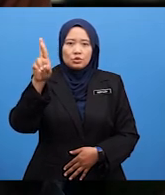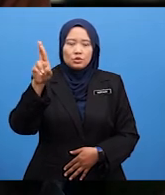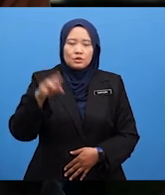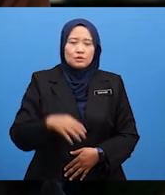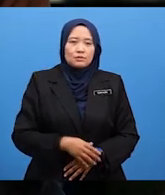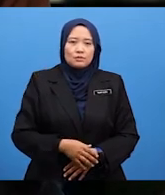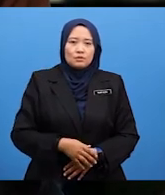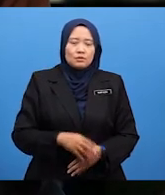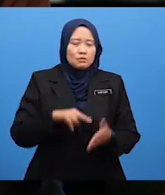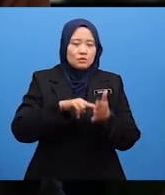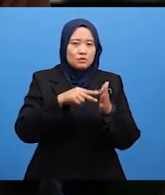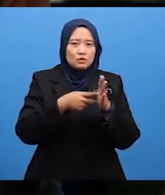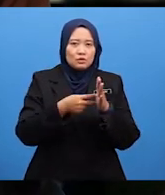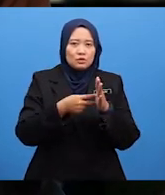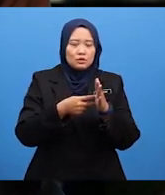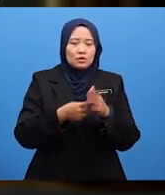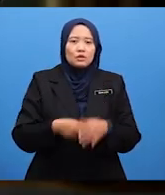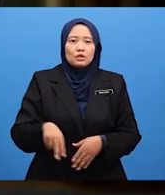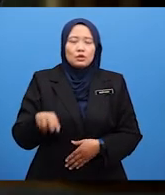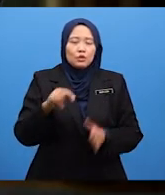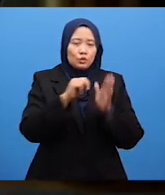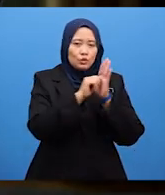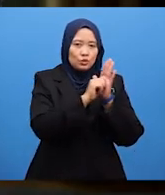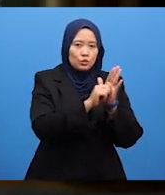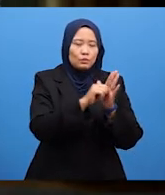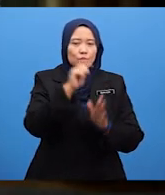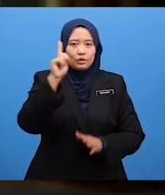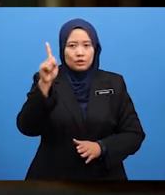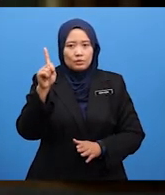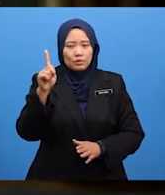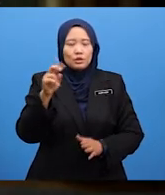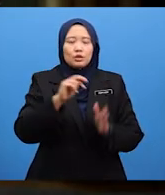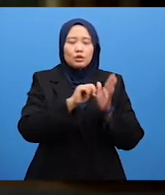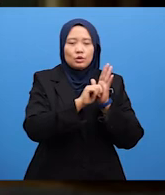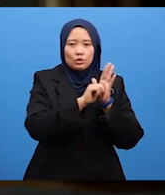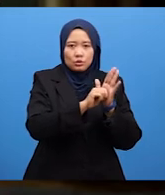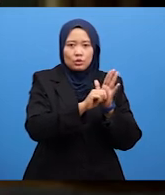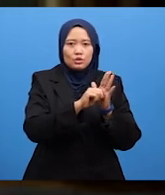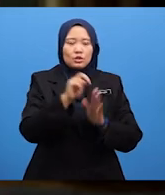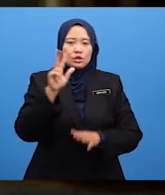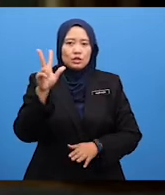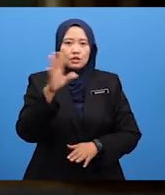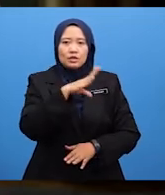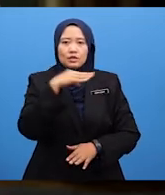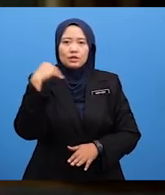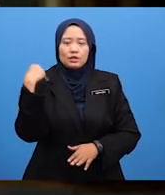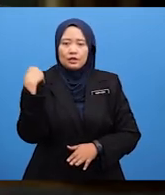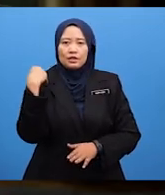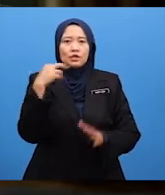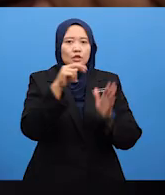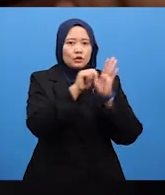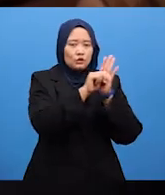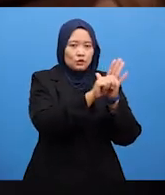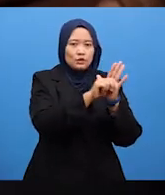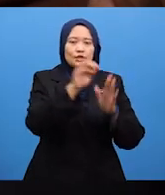note ketiga dan juga note kelima. Saudara Haziq, sila tunjukkan arpeggio untuk skill C major.